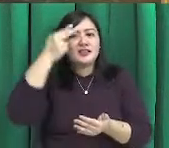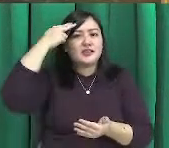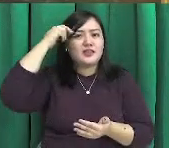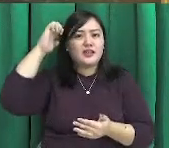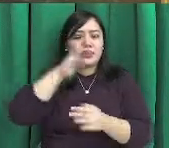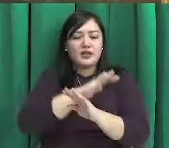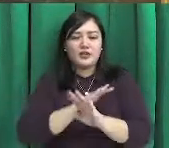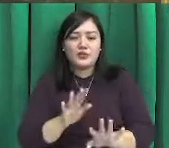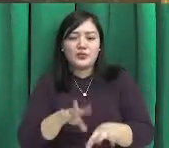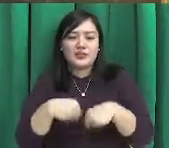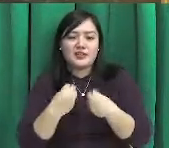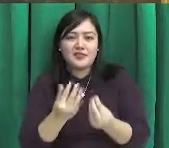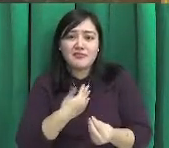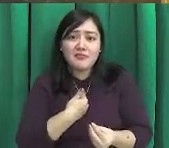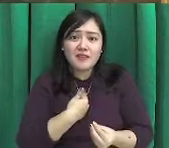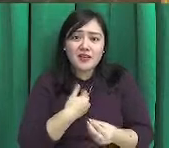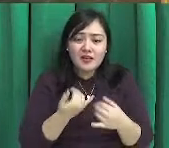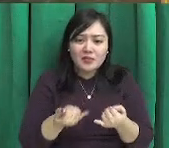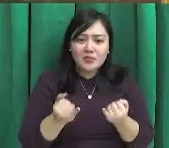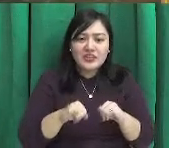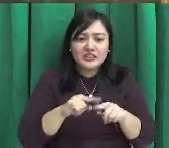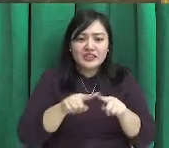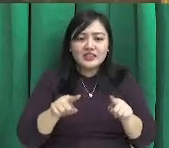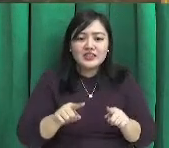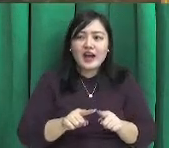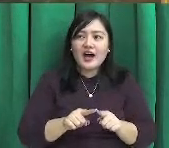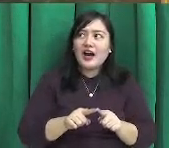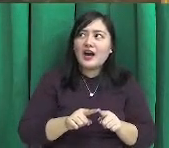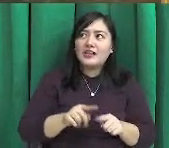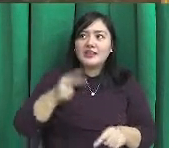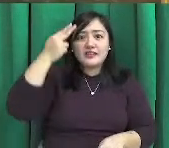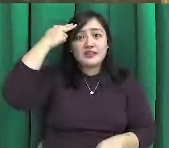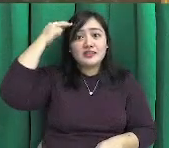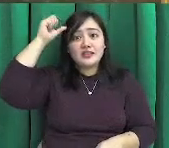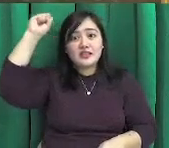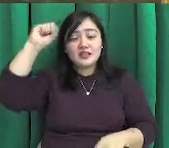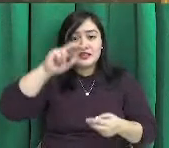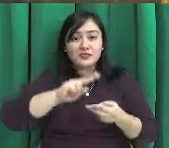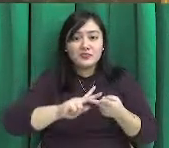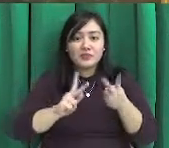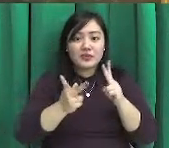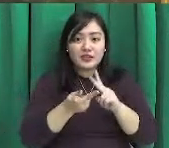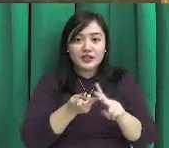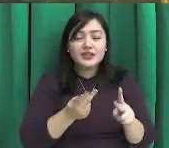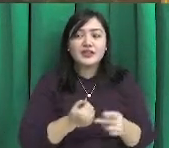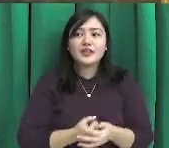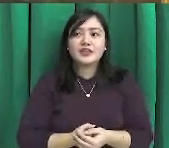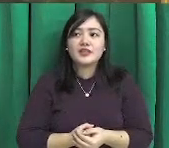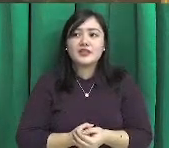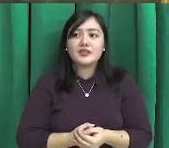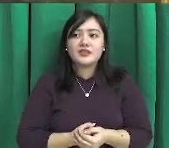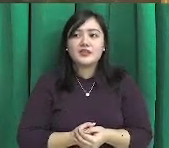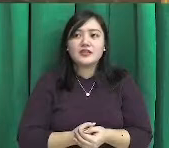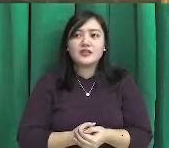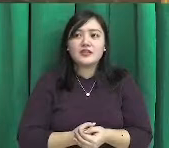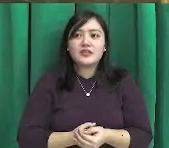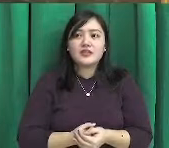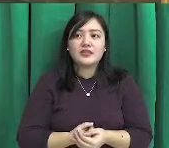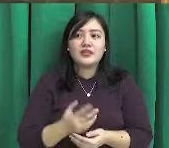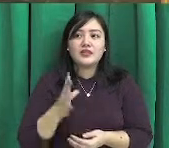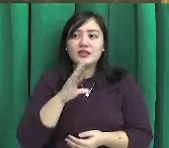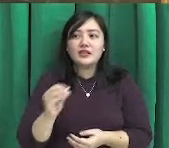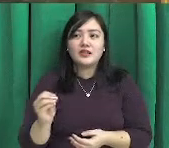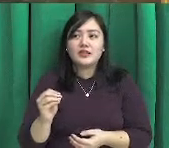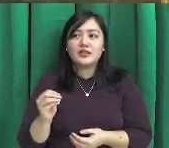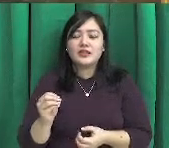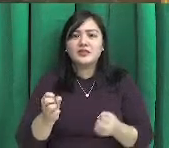na nandyan na. Pero marami akong naririnig kung ano daw ba, bakit daw ba siya nag-retire, and due for promotion sila.